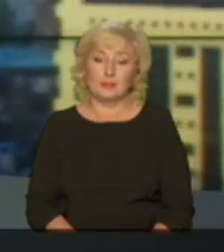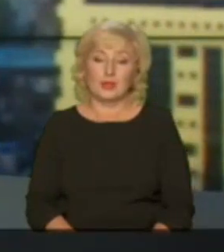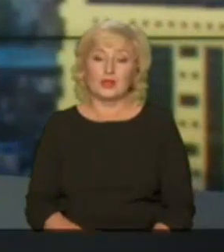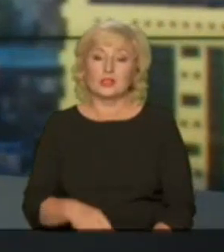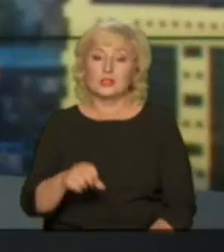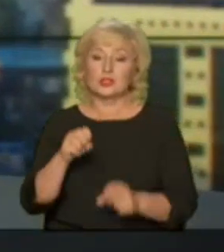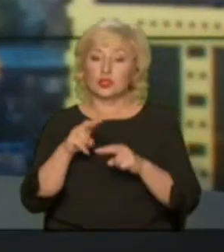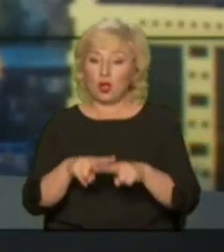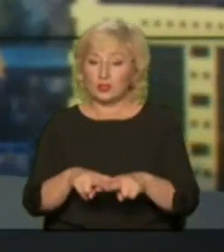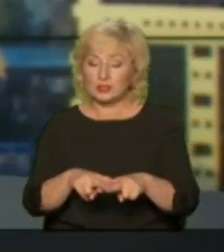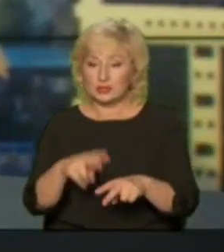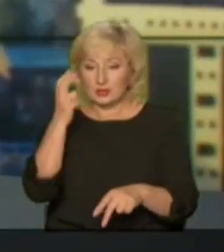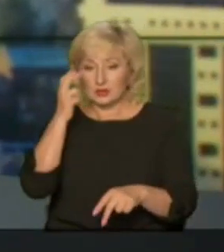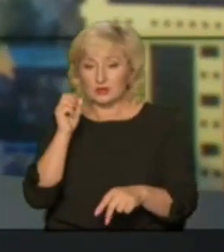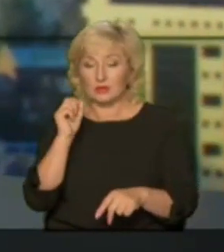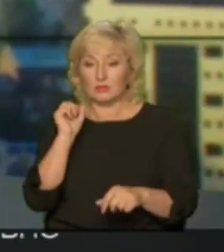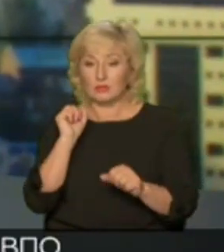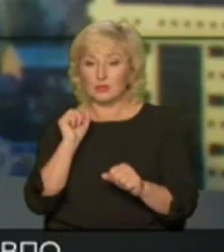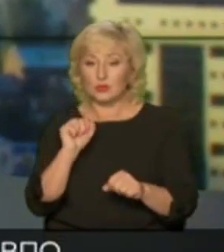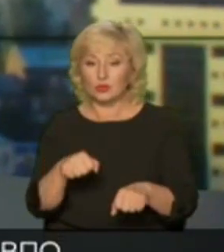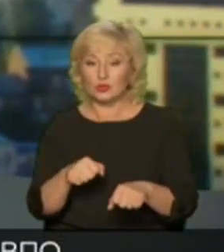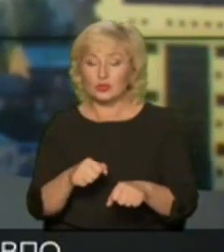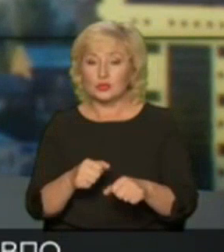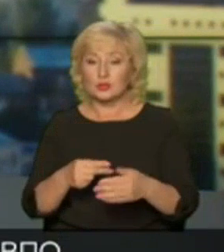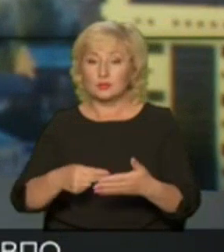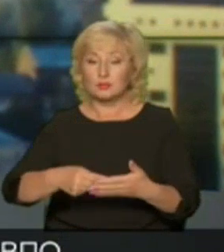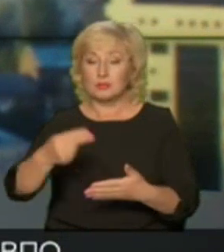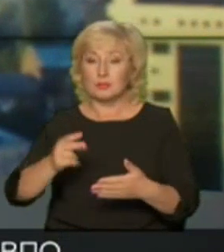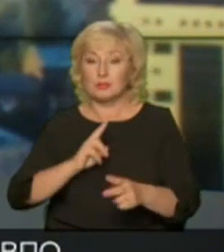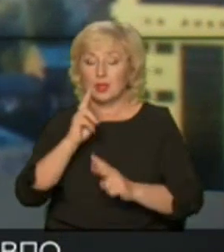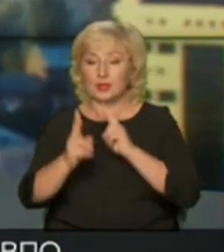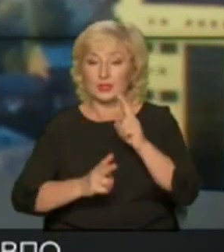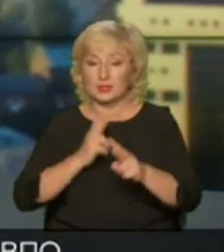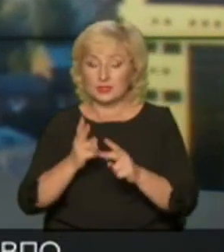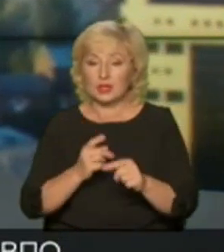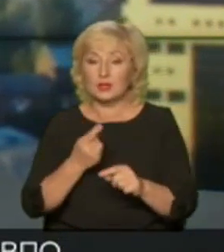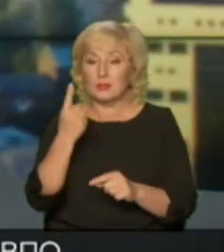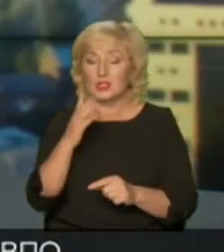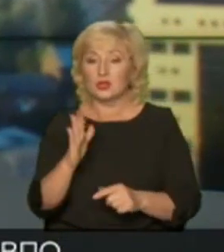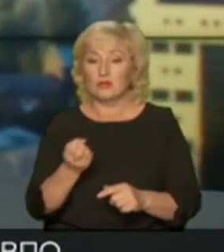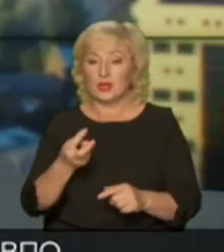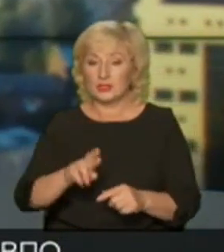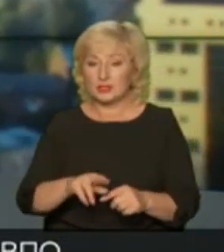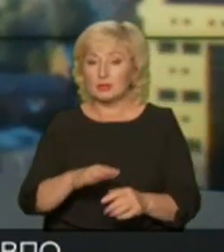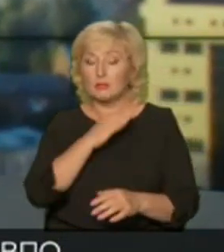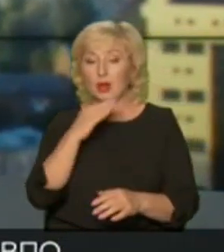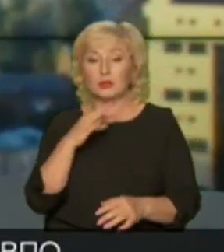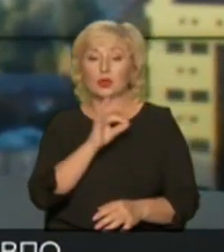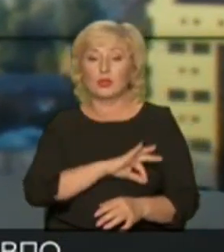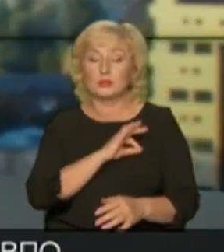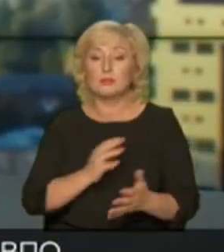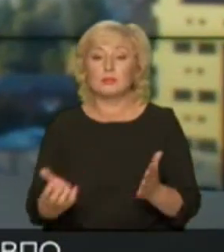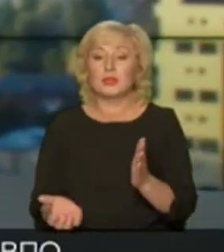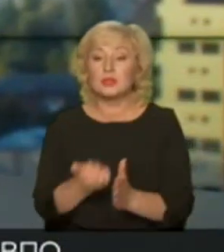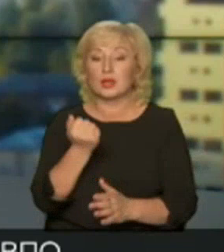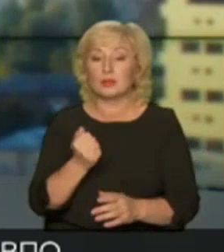Столиця може заборонити дискотеки. Петиція з'явилась на сайті Київради від 1 вересня, і багато користувачів підтримали